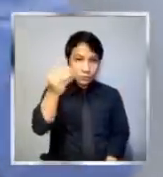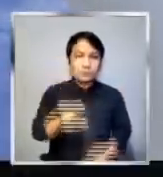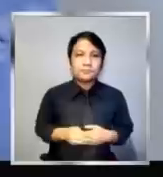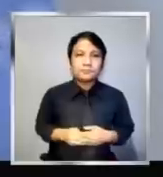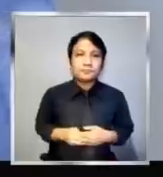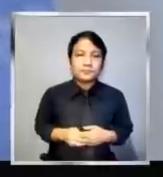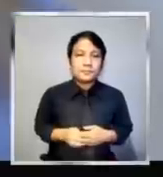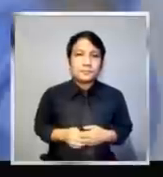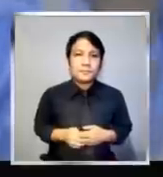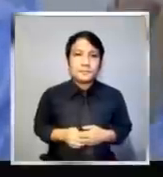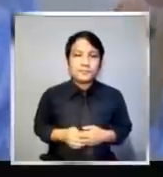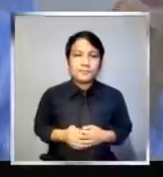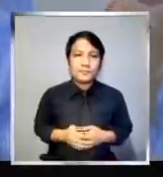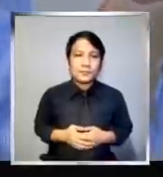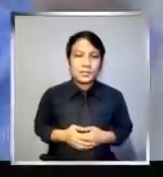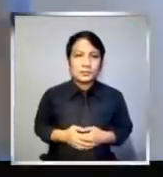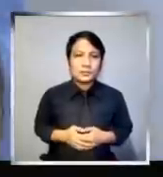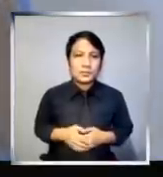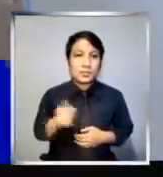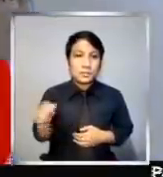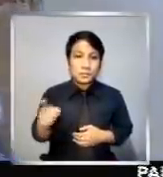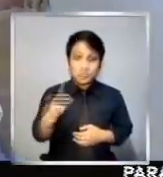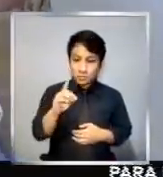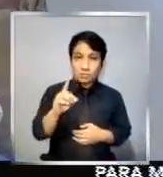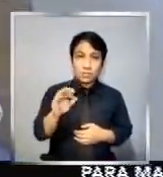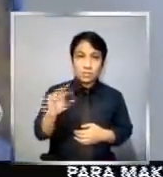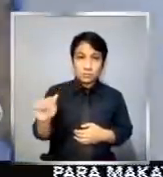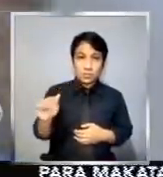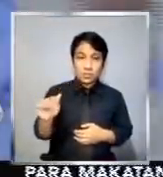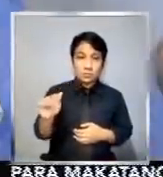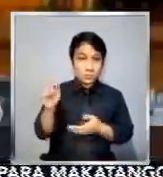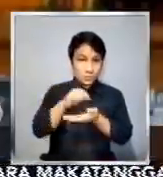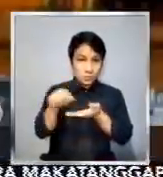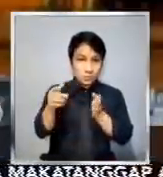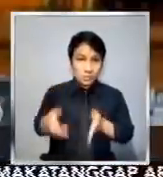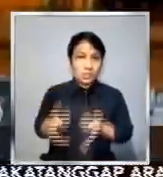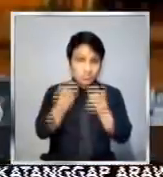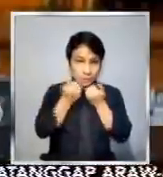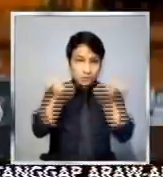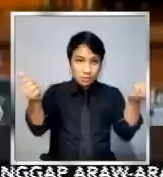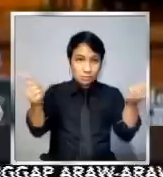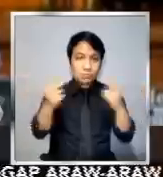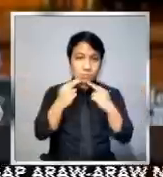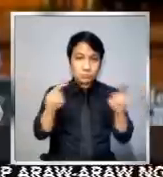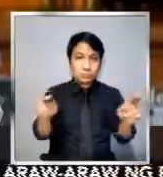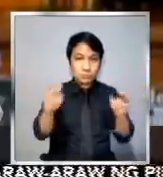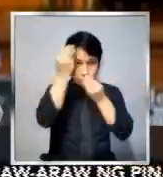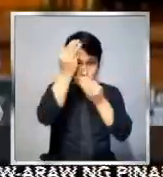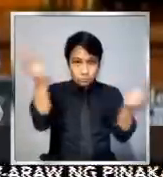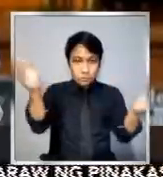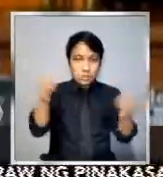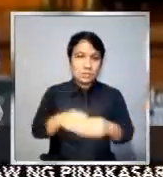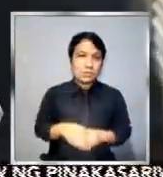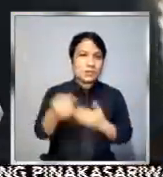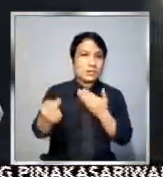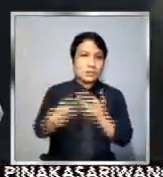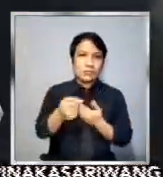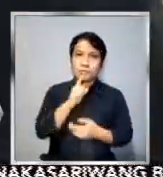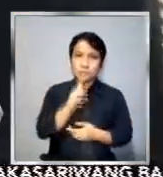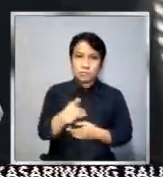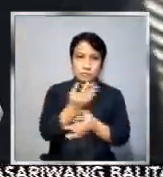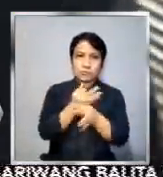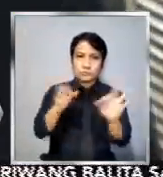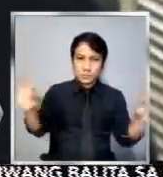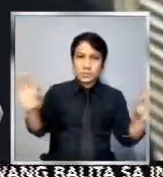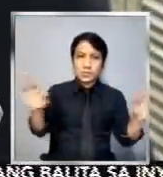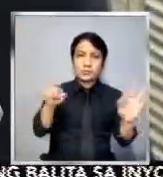Si Foreign Affairs Secretary Teddy Boy Loxin Jr. ang unang nag-anunsyo ng balita. Binigyan na ng absolute pardon ni Pangulong Rodrigo Duterte si Lance